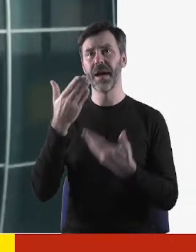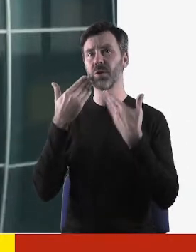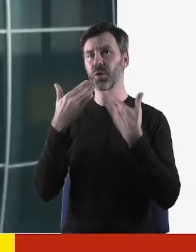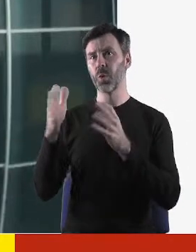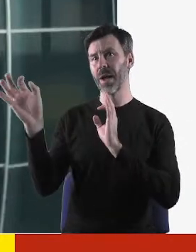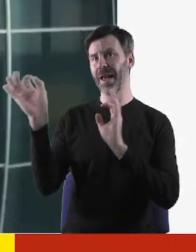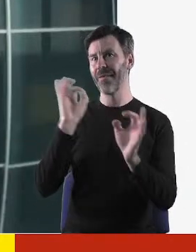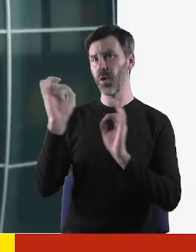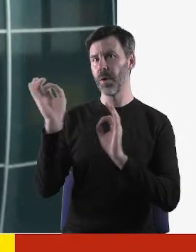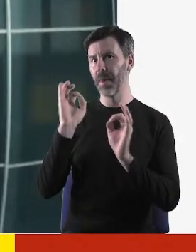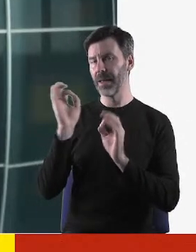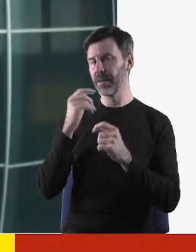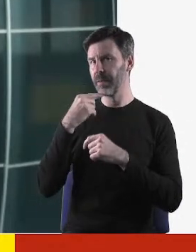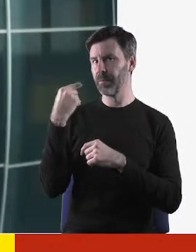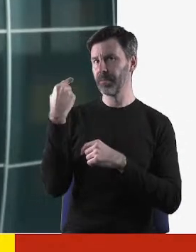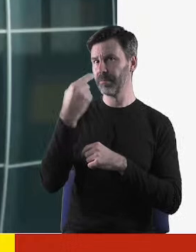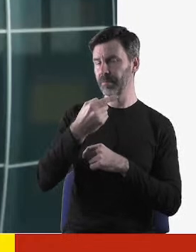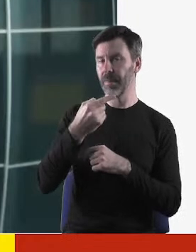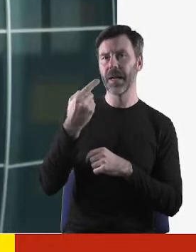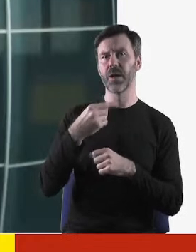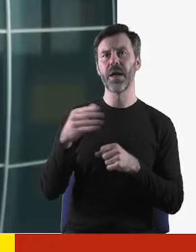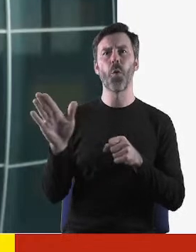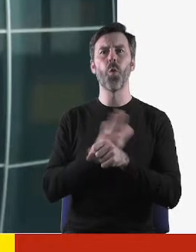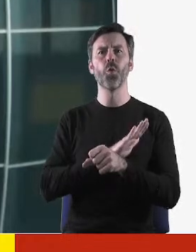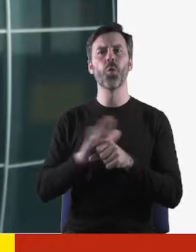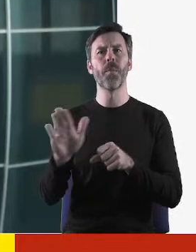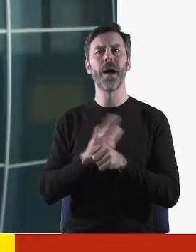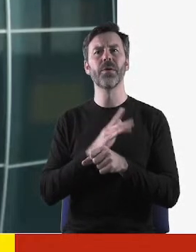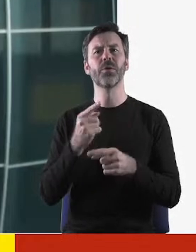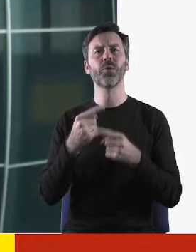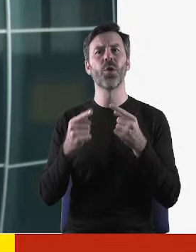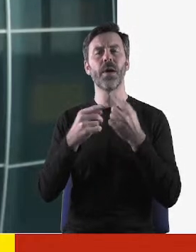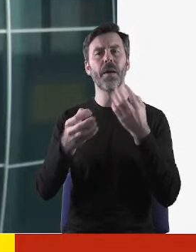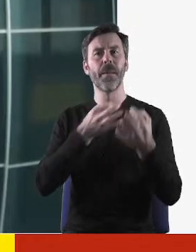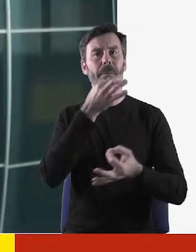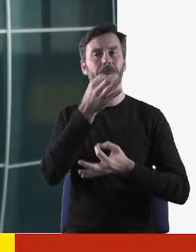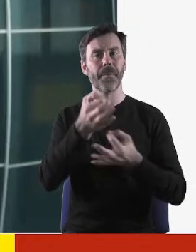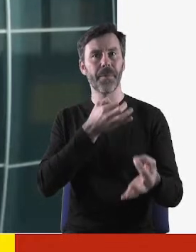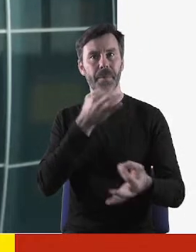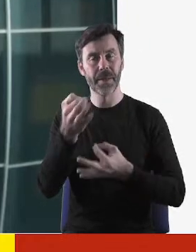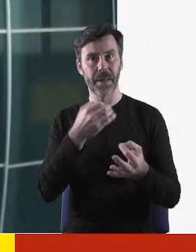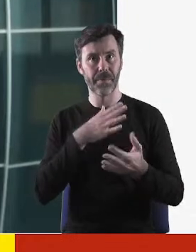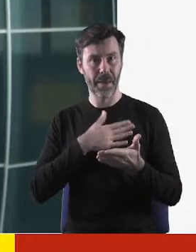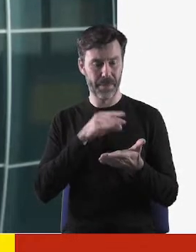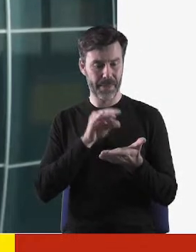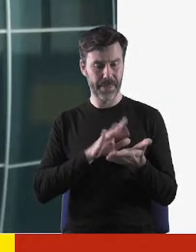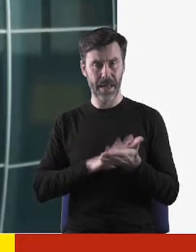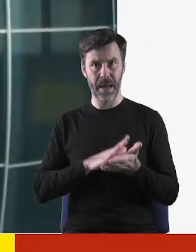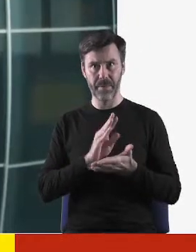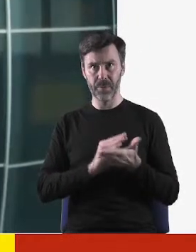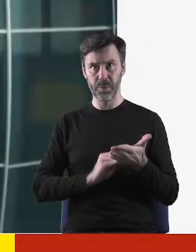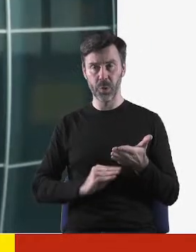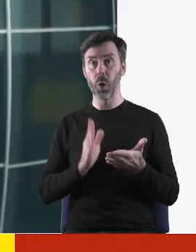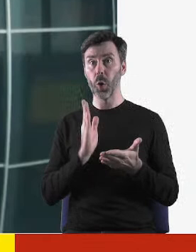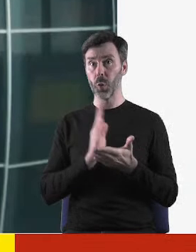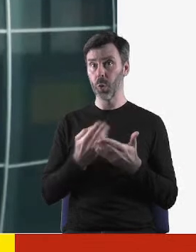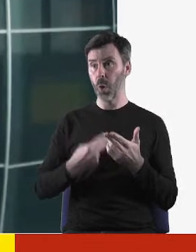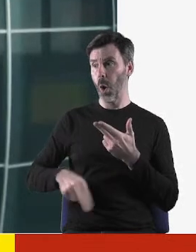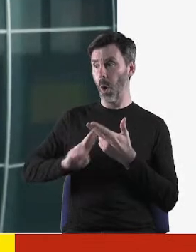kilka pytań uzupełniających, chociaż na część z nich, po tym jak już sobie zapisałem, pan marszałek był łaskaw